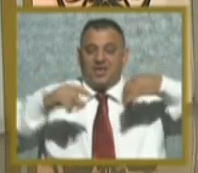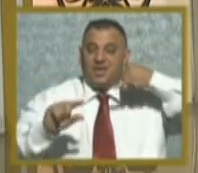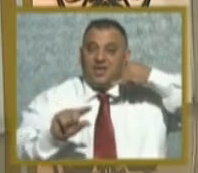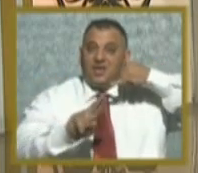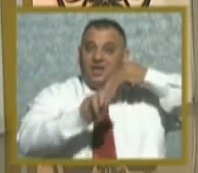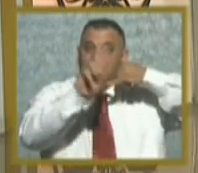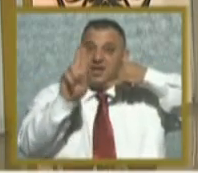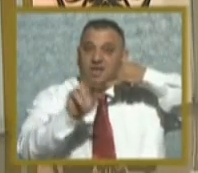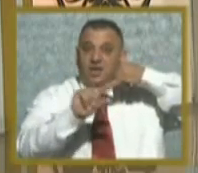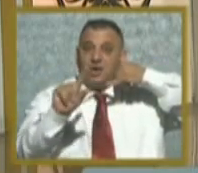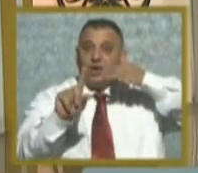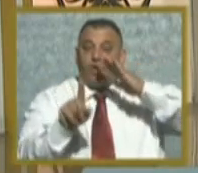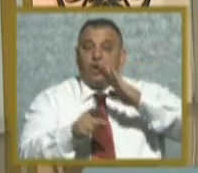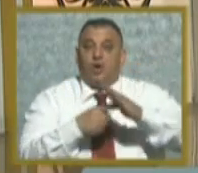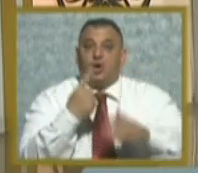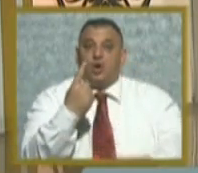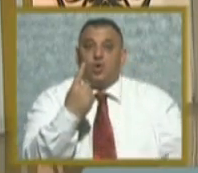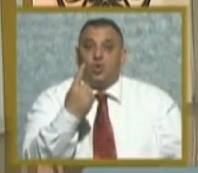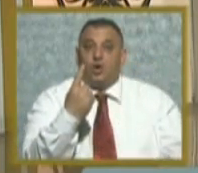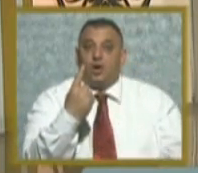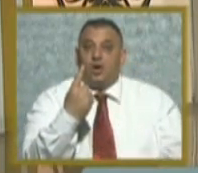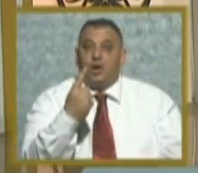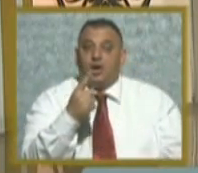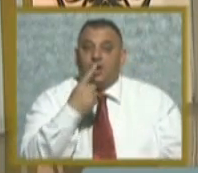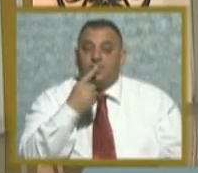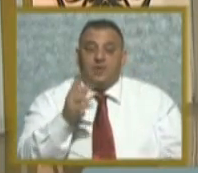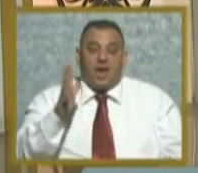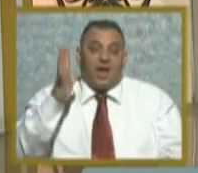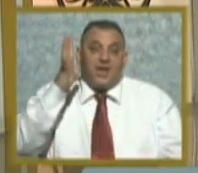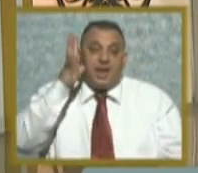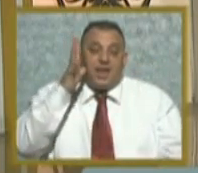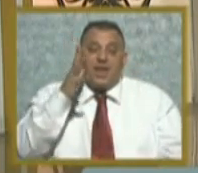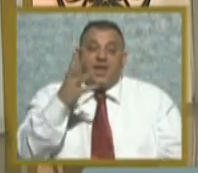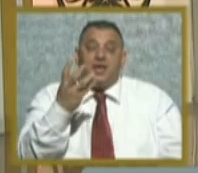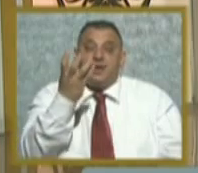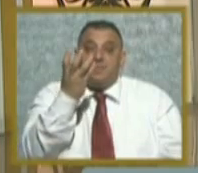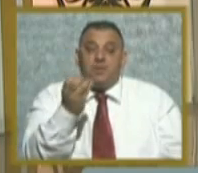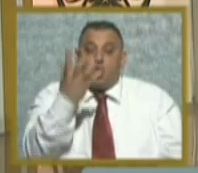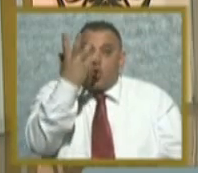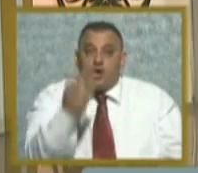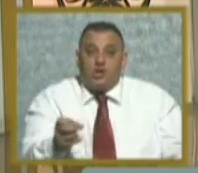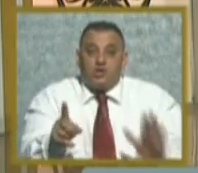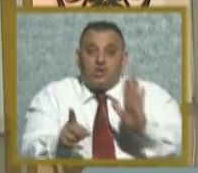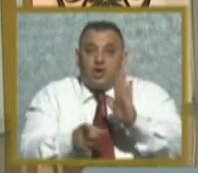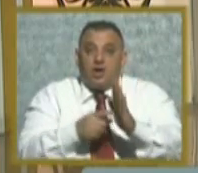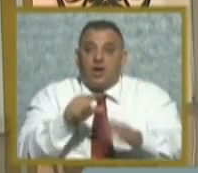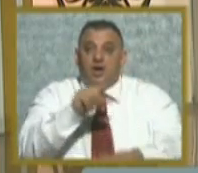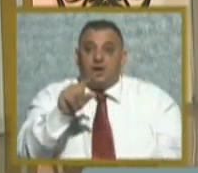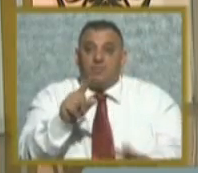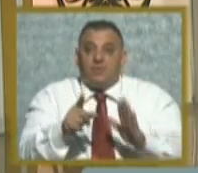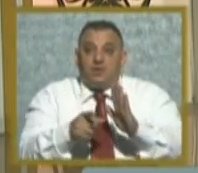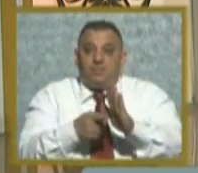مثل الشيخ، إذا واحد كان عم يسمع صلاة المغرب ولا عشاء، يجي بالوتر الفقري أو ينتظر